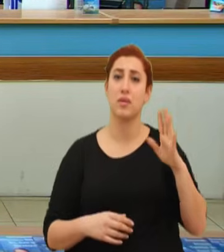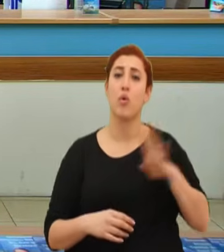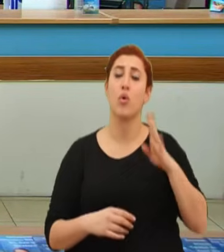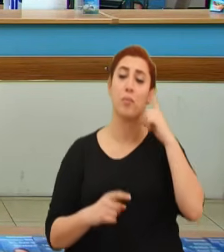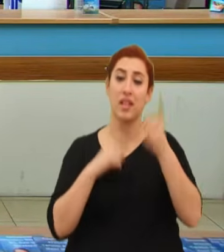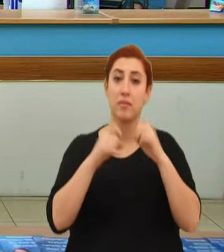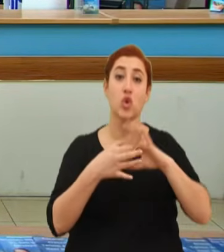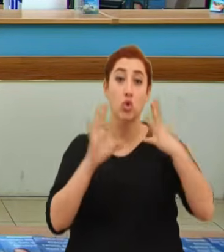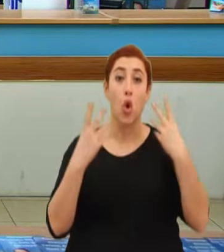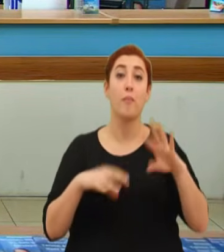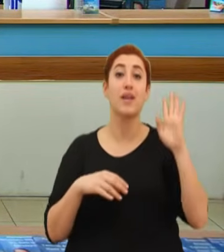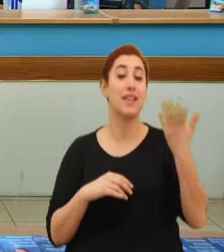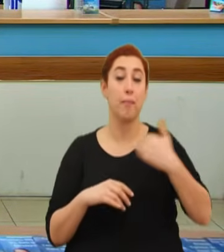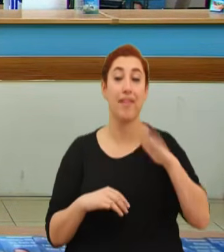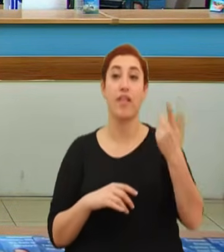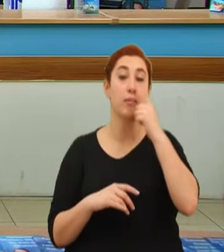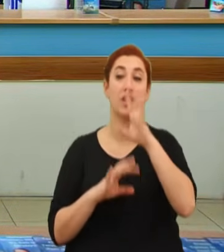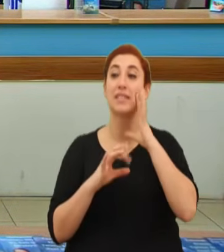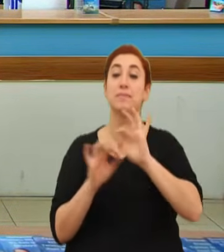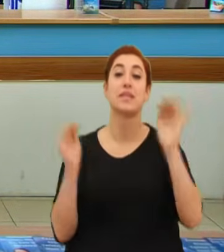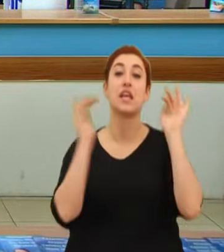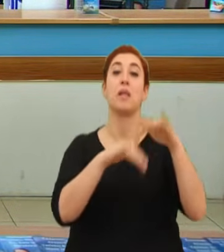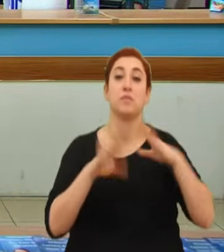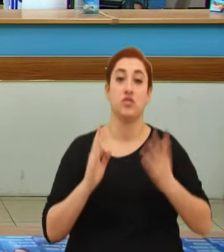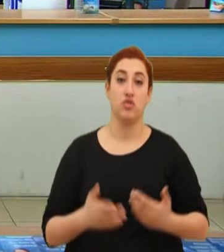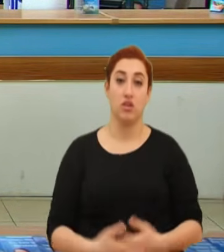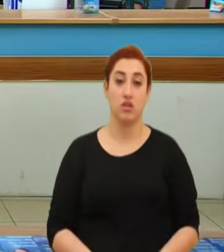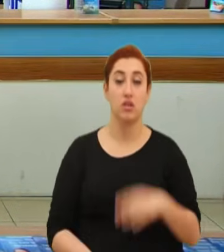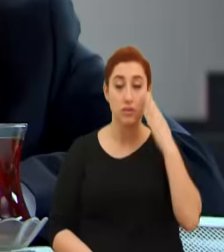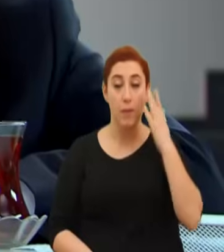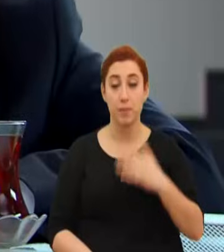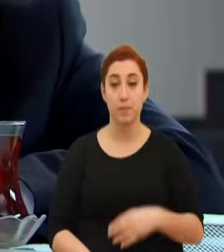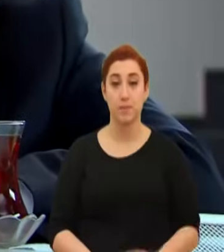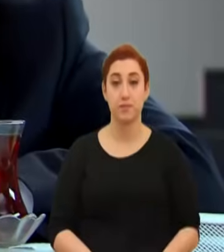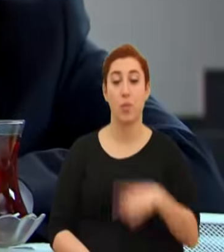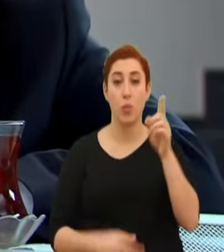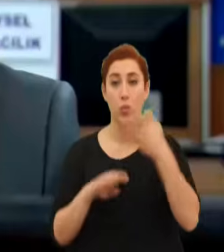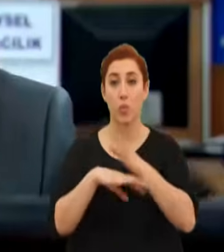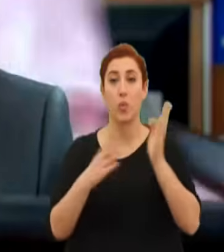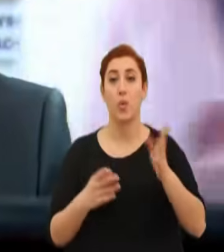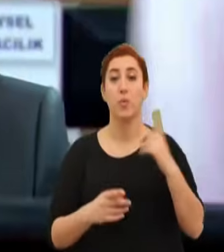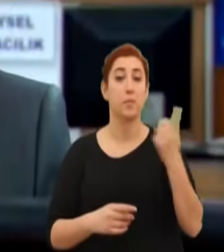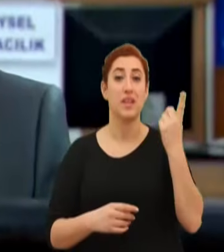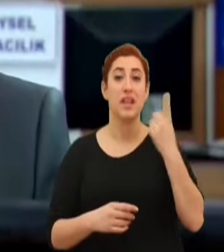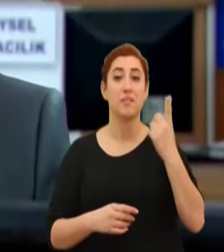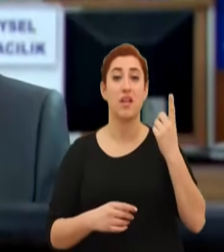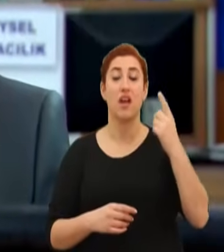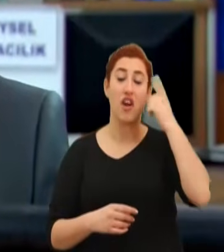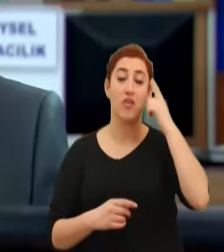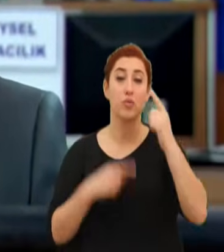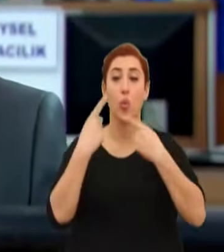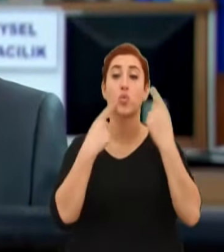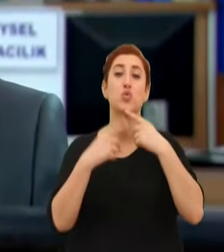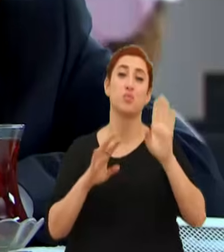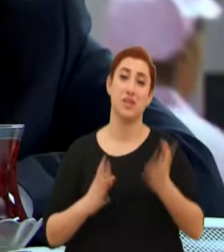Oğlum bilmeceyi çözemezsek ne ben ne de müdür hiç kimse gidemeyecek. Sağ olun. O da doğru ya. Bir de kafamda